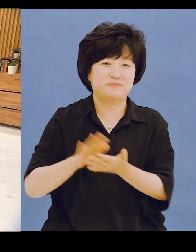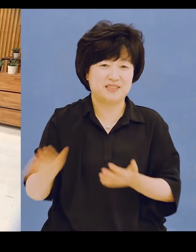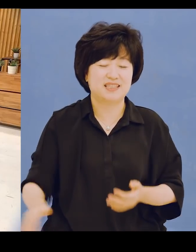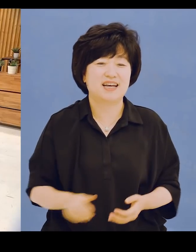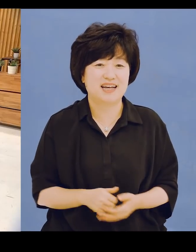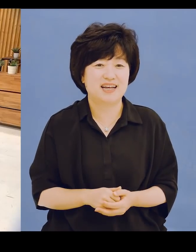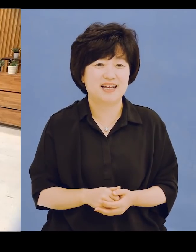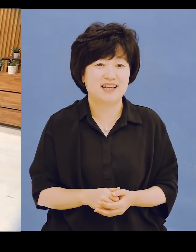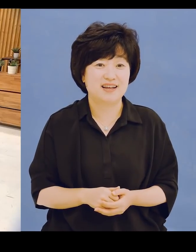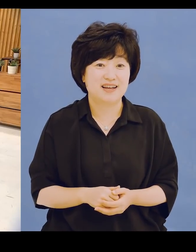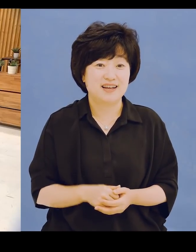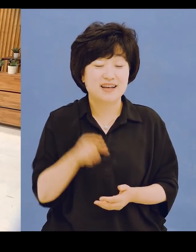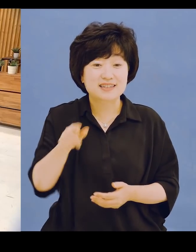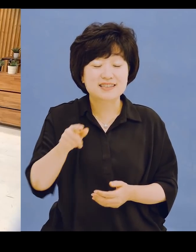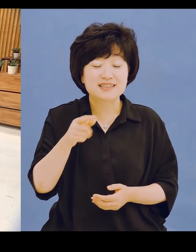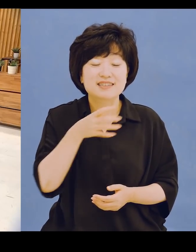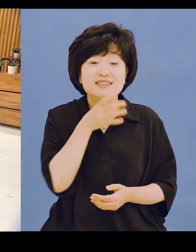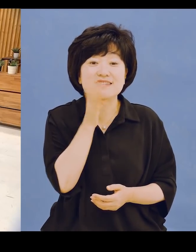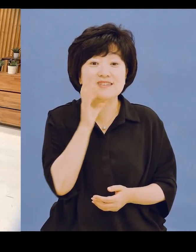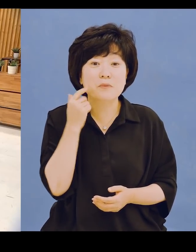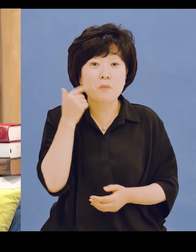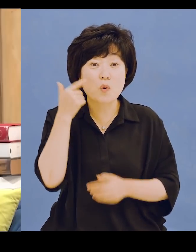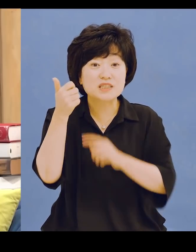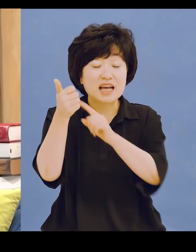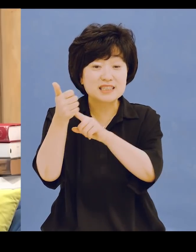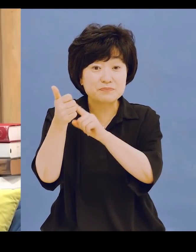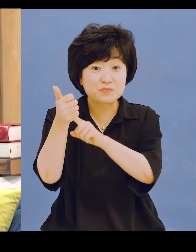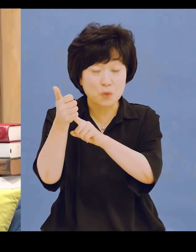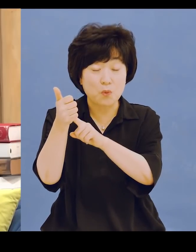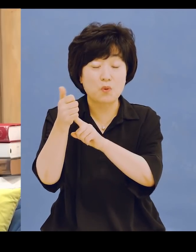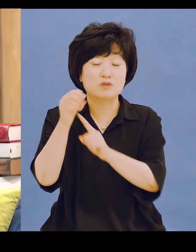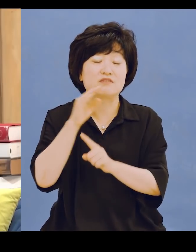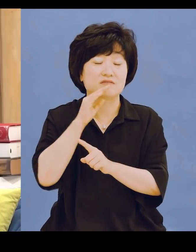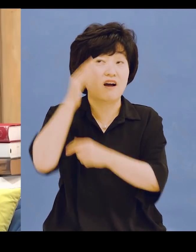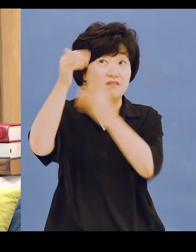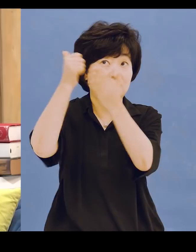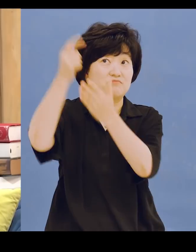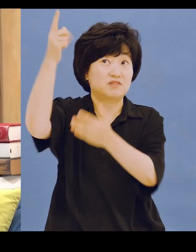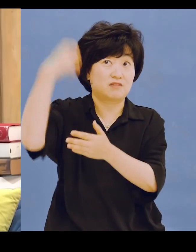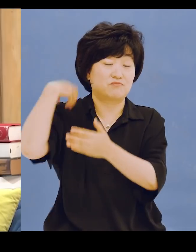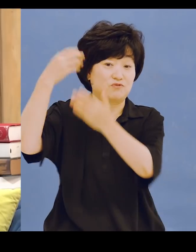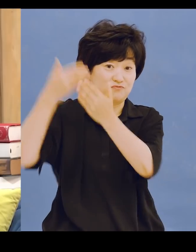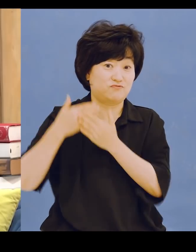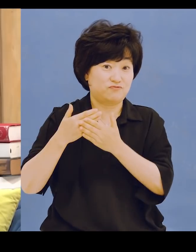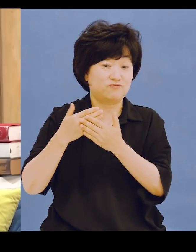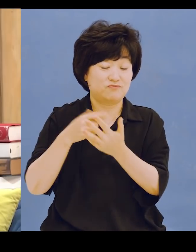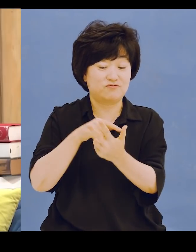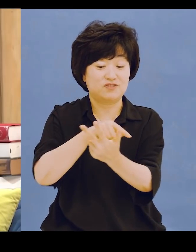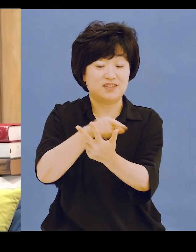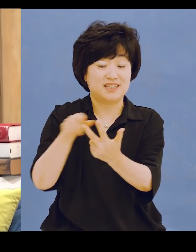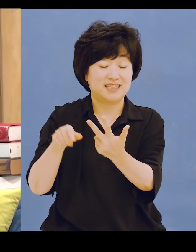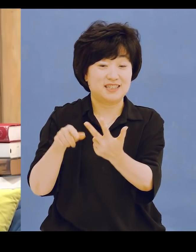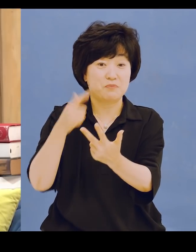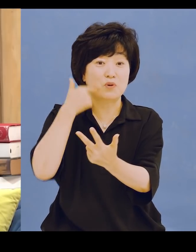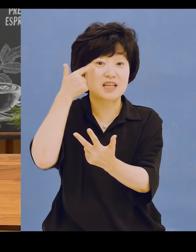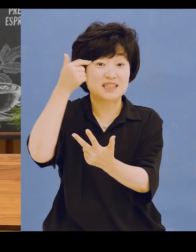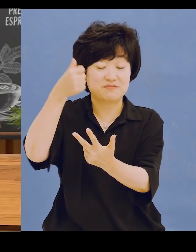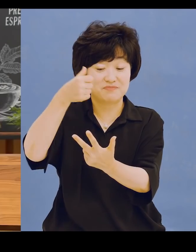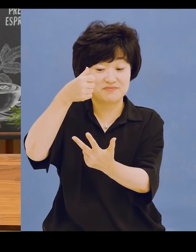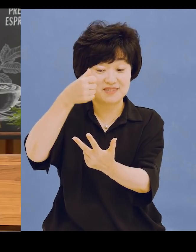말씀이 아니라 본인의 삶의 간증이에요. 그런데 세 자녀가 정말 그래요. 그런데 제가 27년이